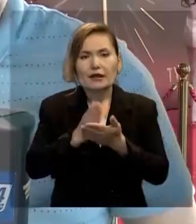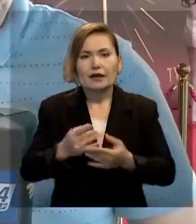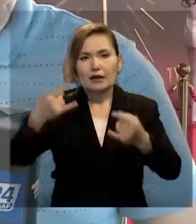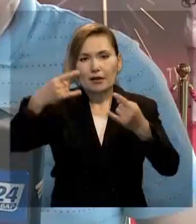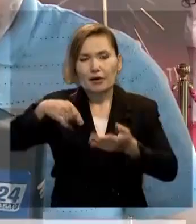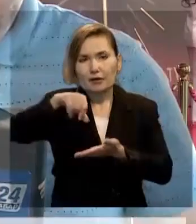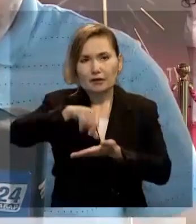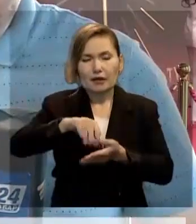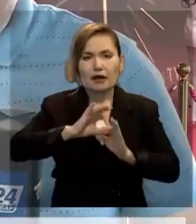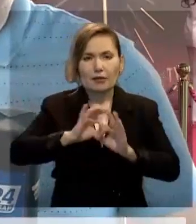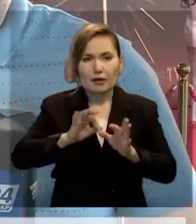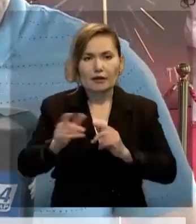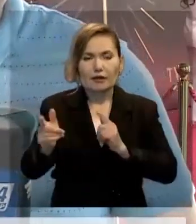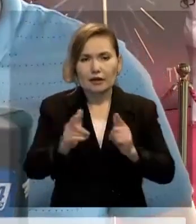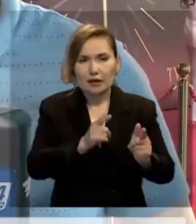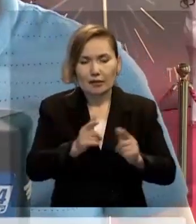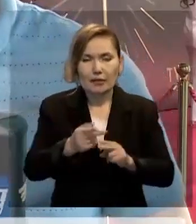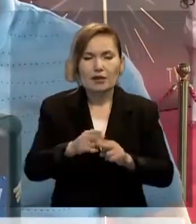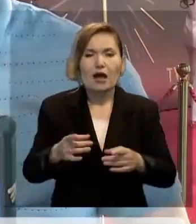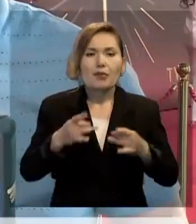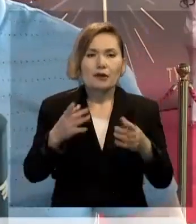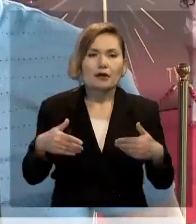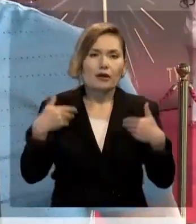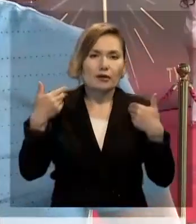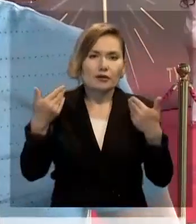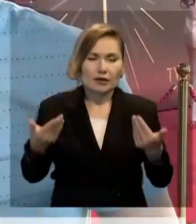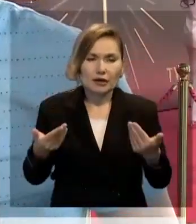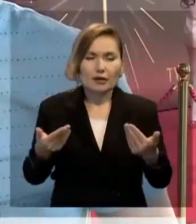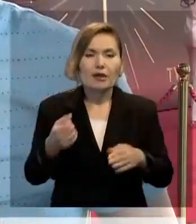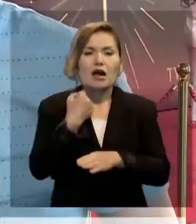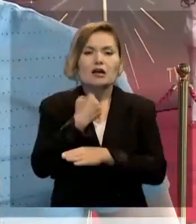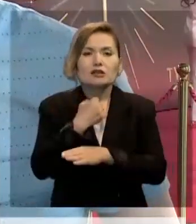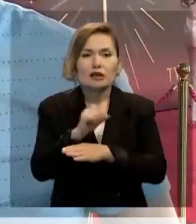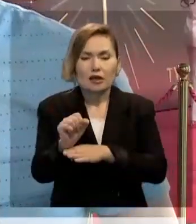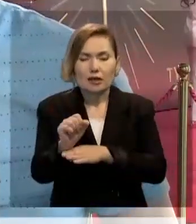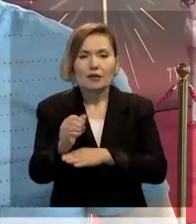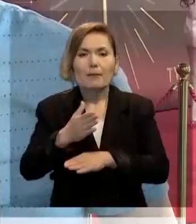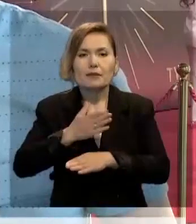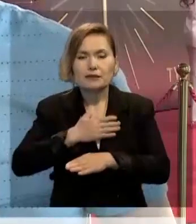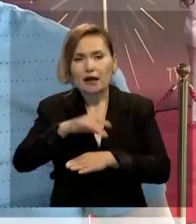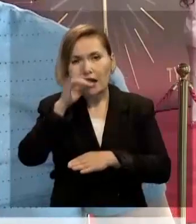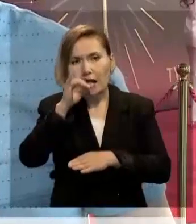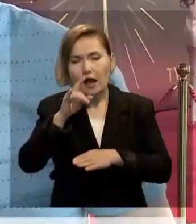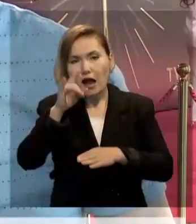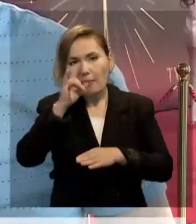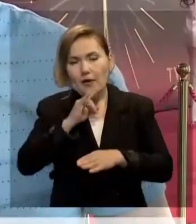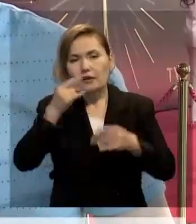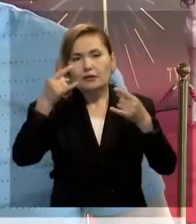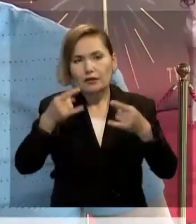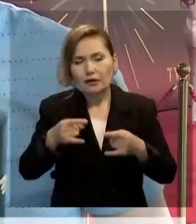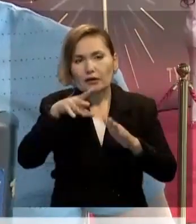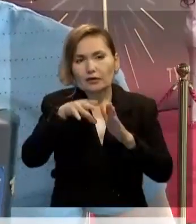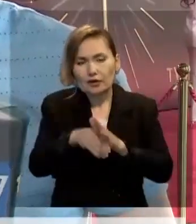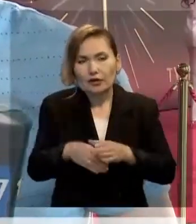тікелей байланыста. Дастан, алдымен мерекеңіз құтты болсын. Жеңімпаздардың қатарында біздің агенттіктің, болмаса арнамыздың